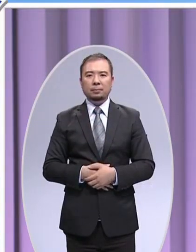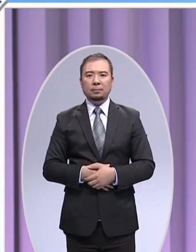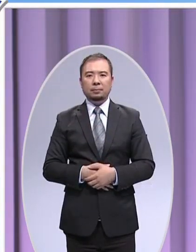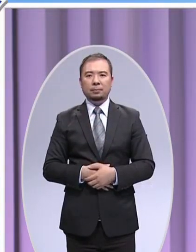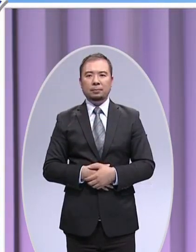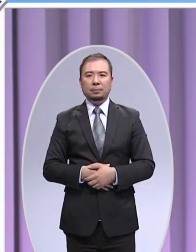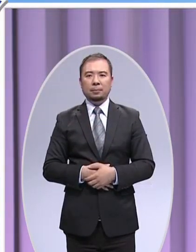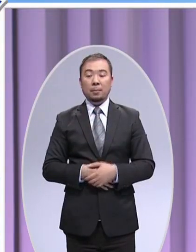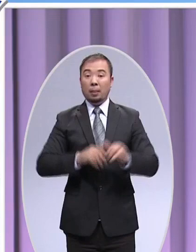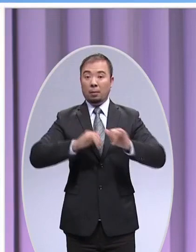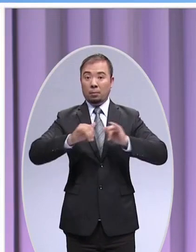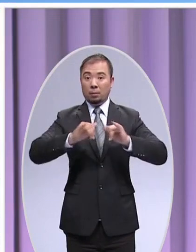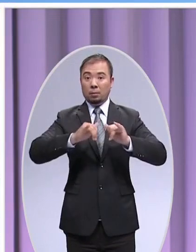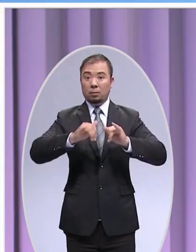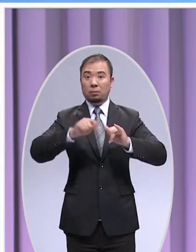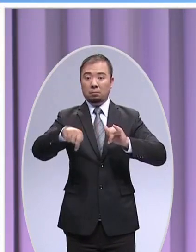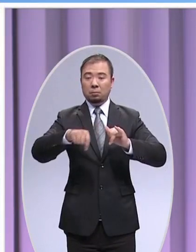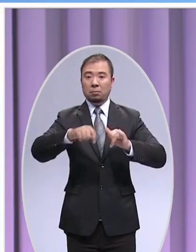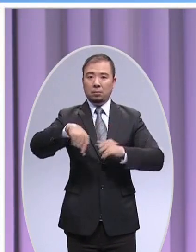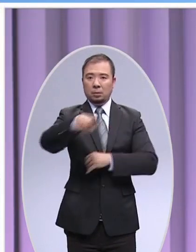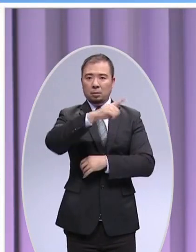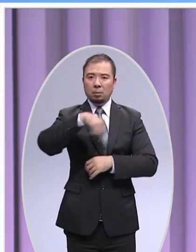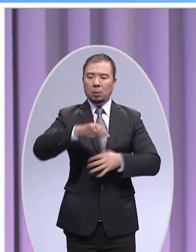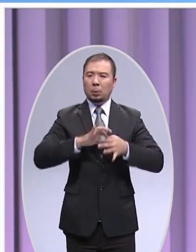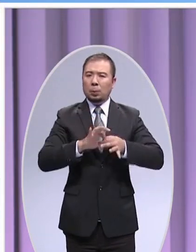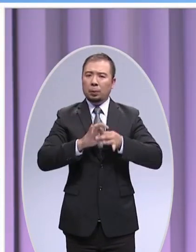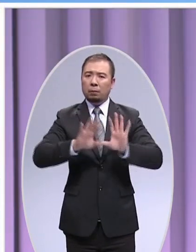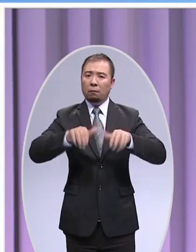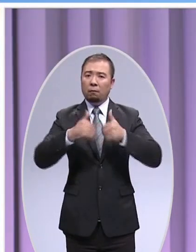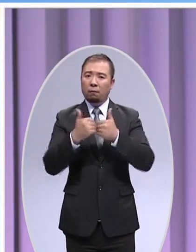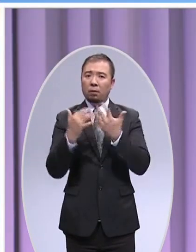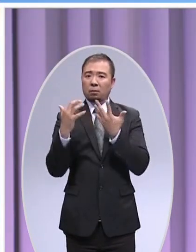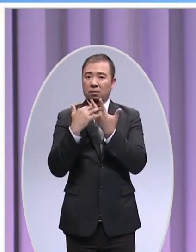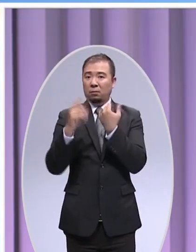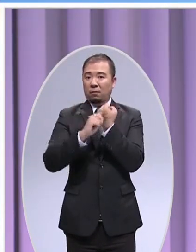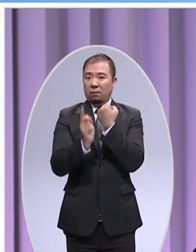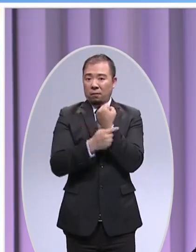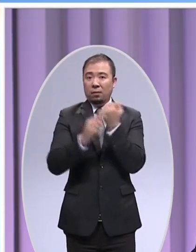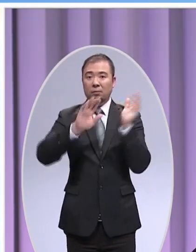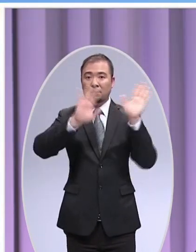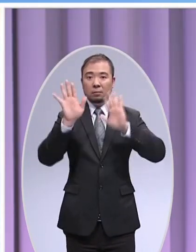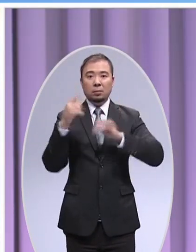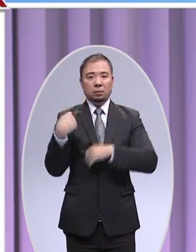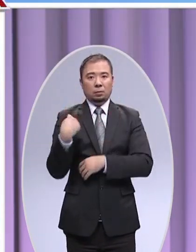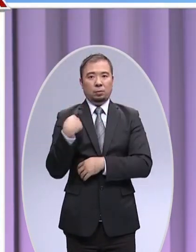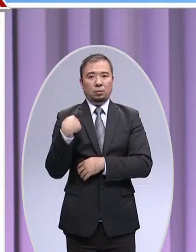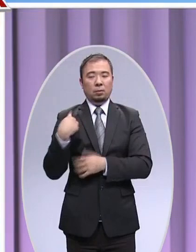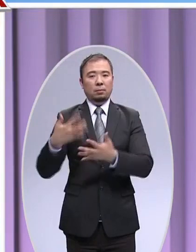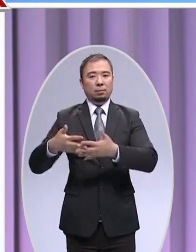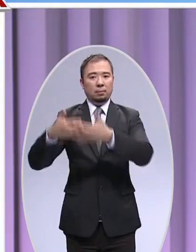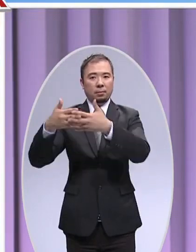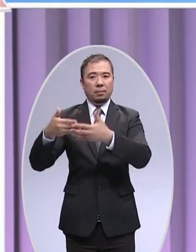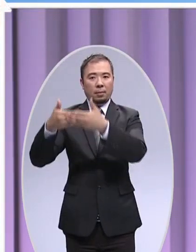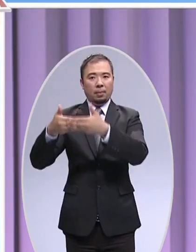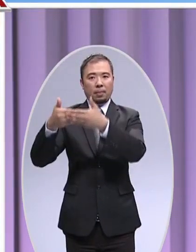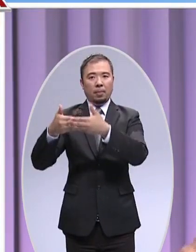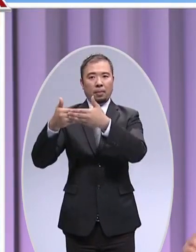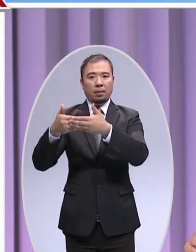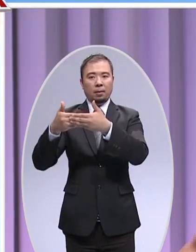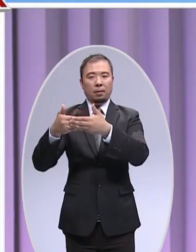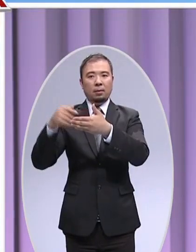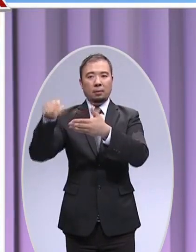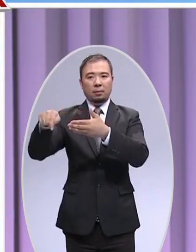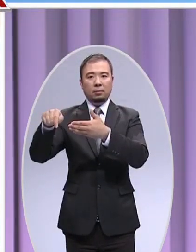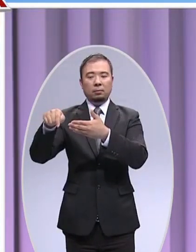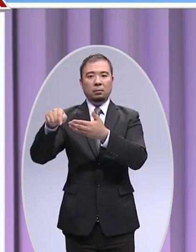于这个反渗透法确实很关心。那昨天中国的这个航空母舰山东号通